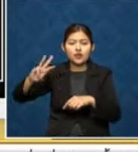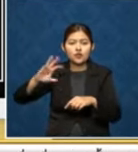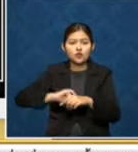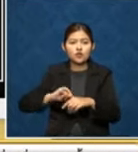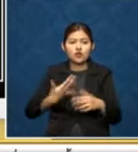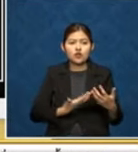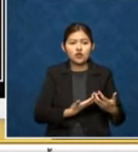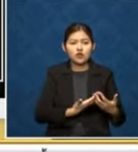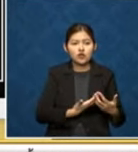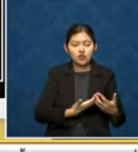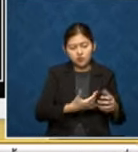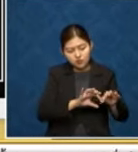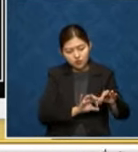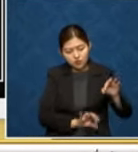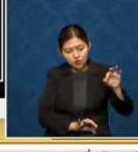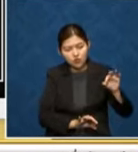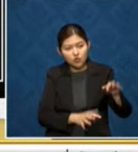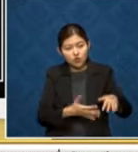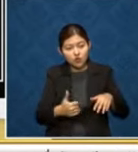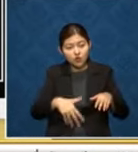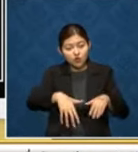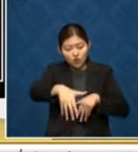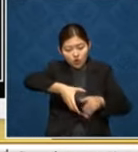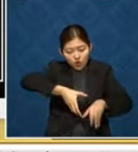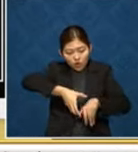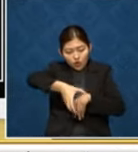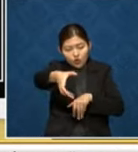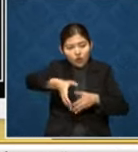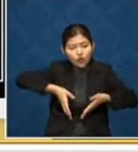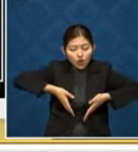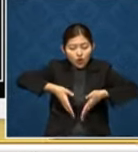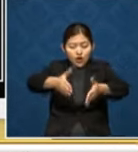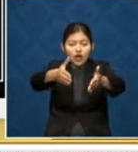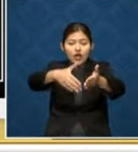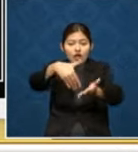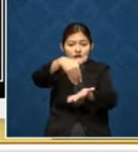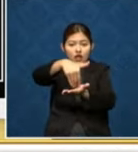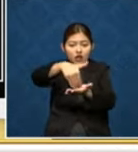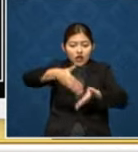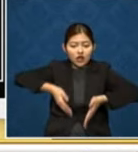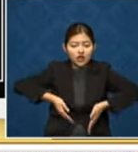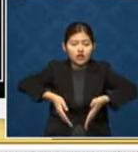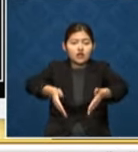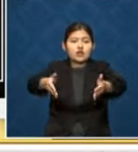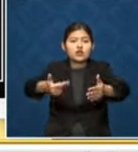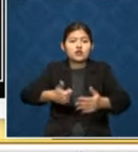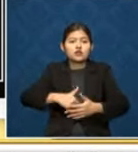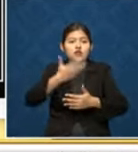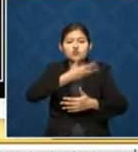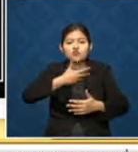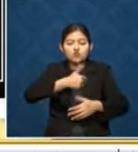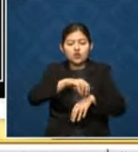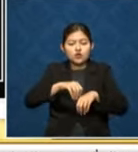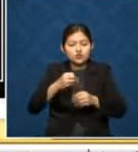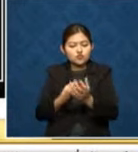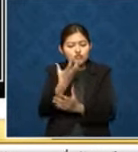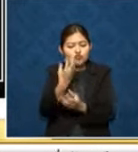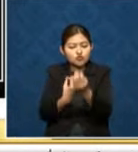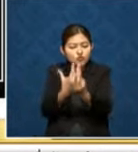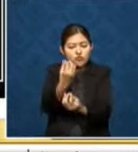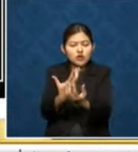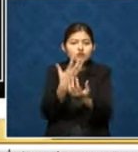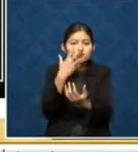งมากเนื่องจากว่าเกาะกลางนั้นไม่สามารถที่จะทำพื้นที่สวยได้แต่ตอนนี้หญ้านั้นขึ้น